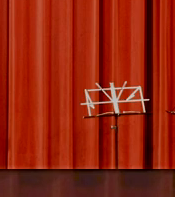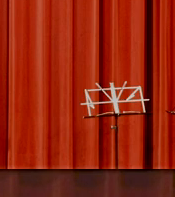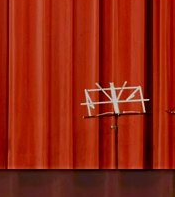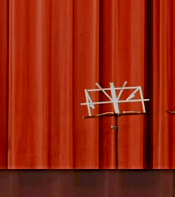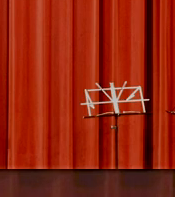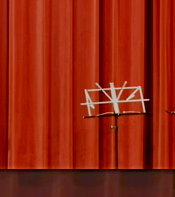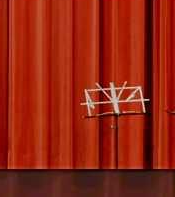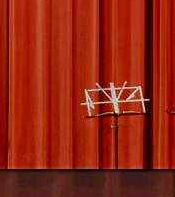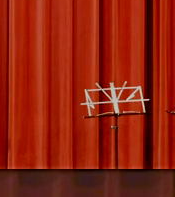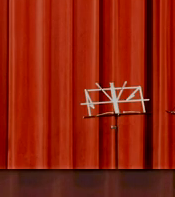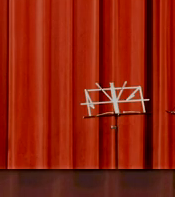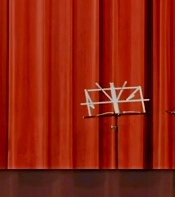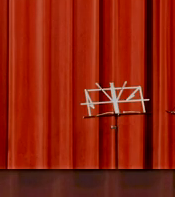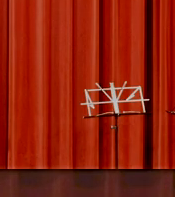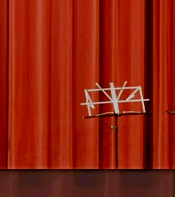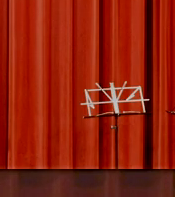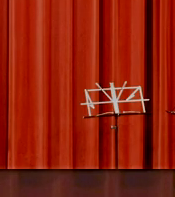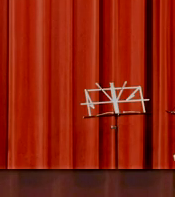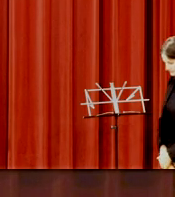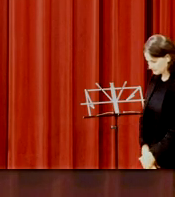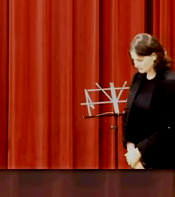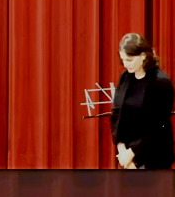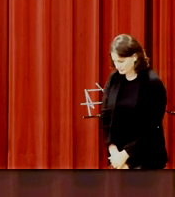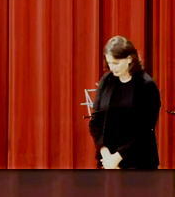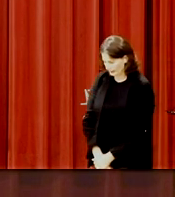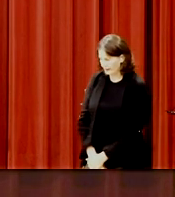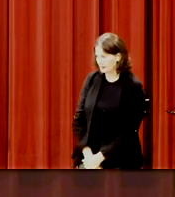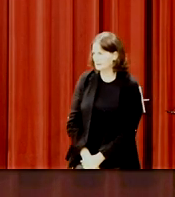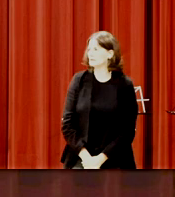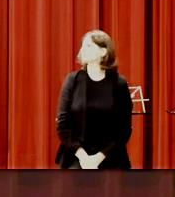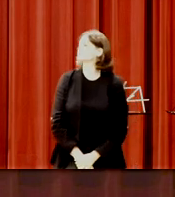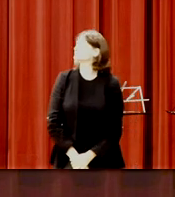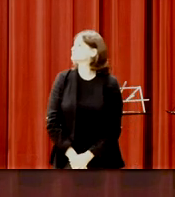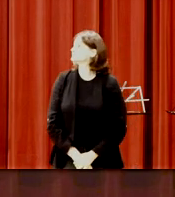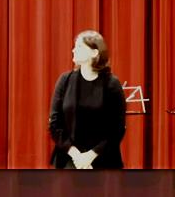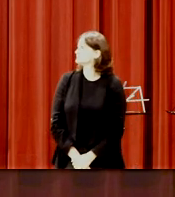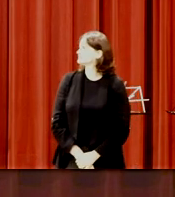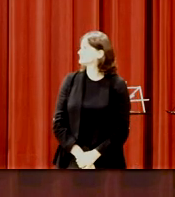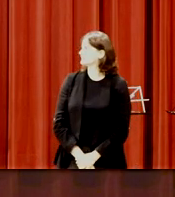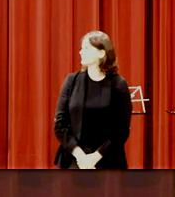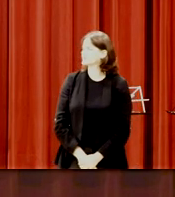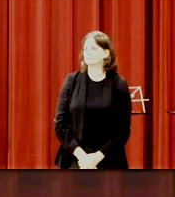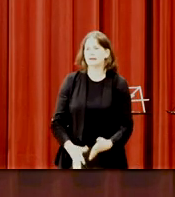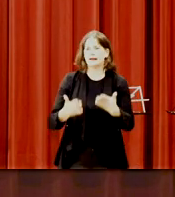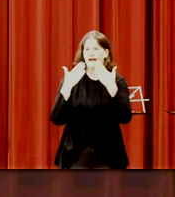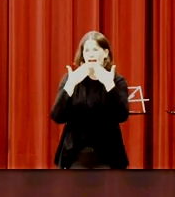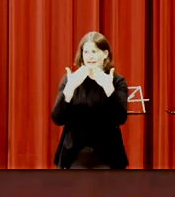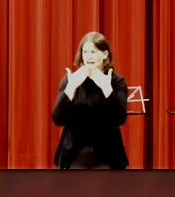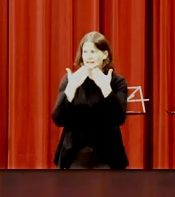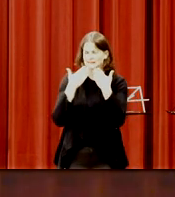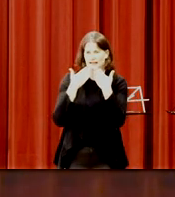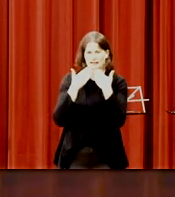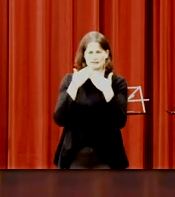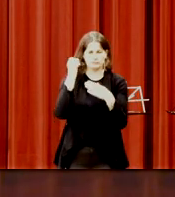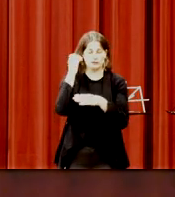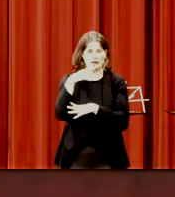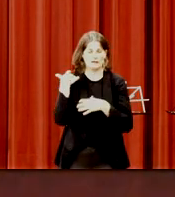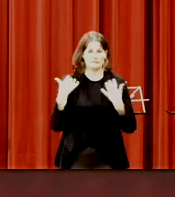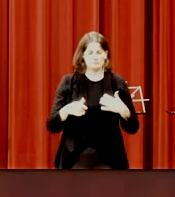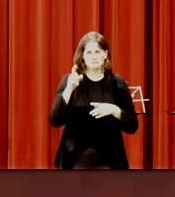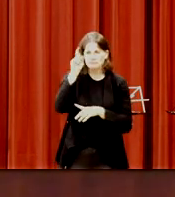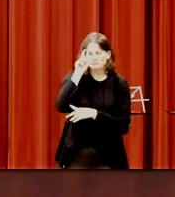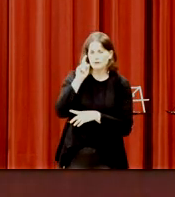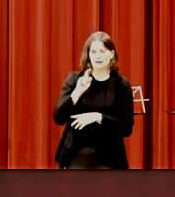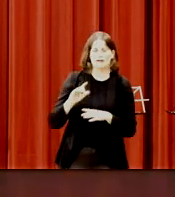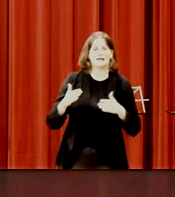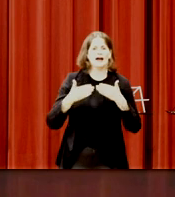gràcies per aquesta lliçó inaugural, també per aquesta immersió entre humanitat, tecnologia i intel·ligència artificial.